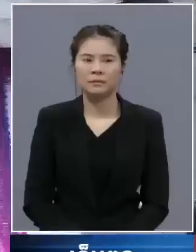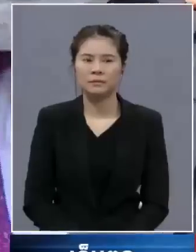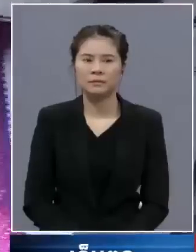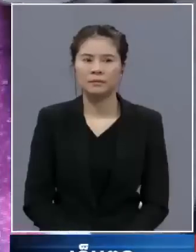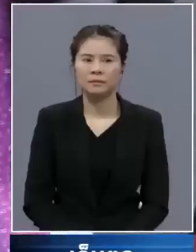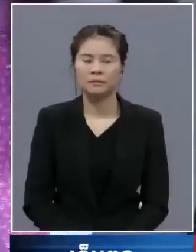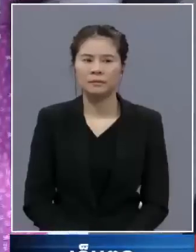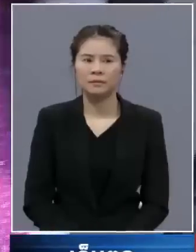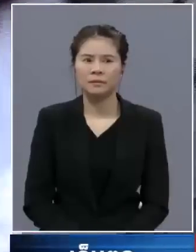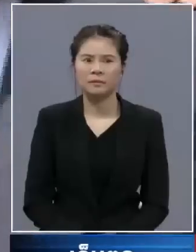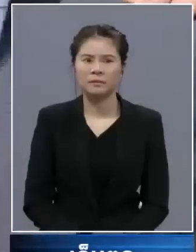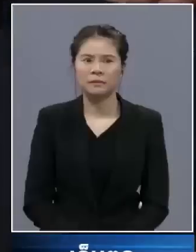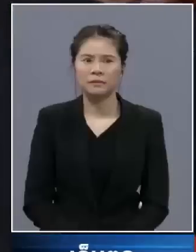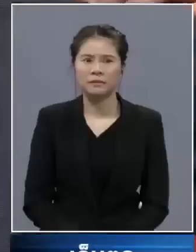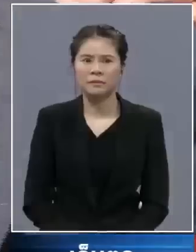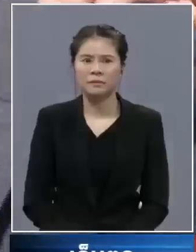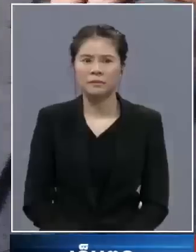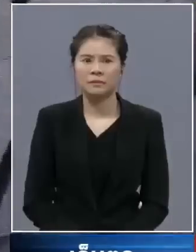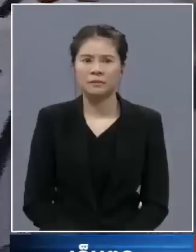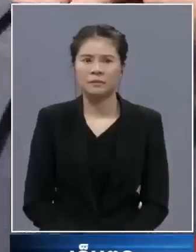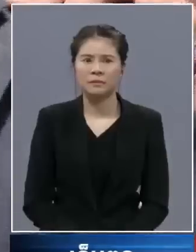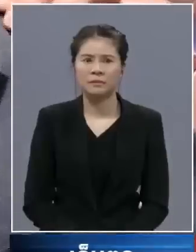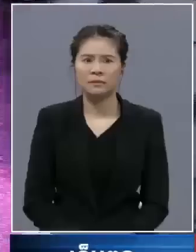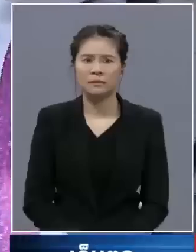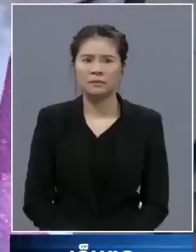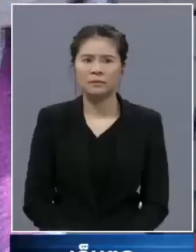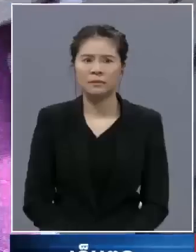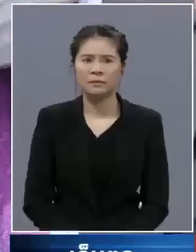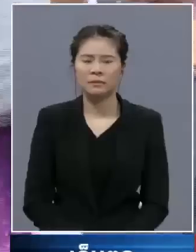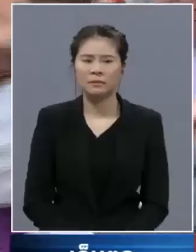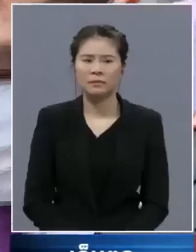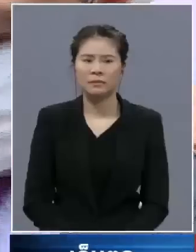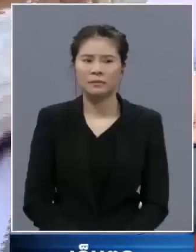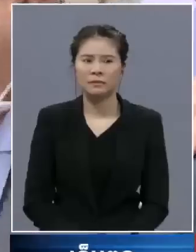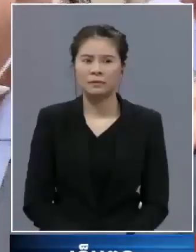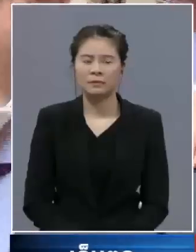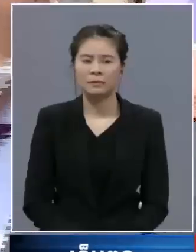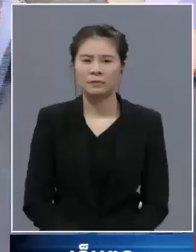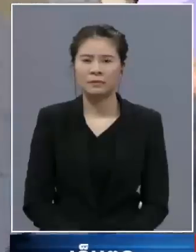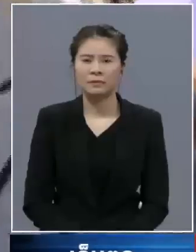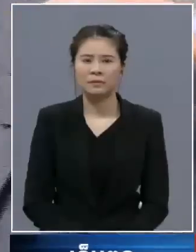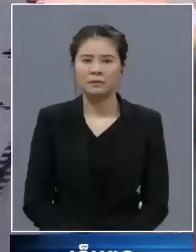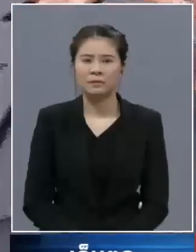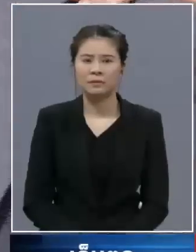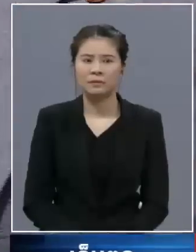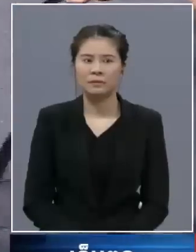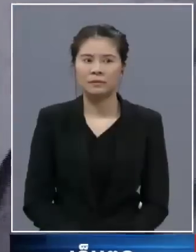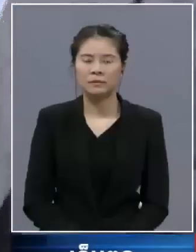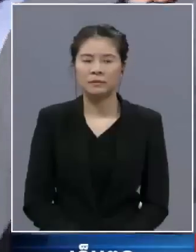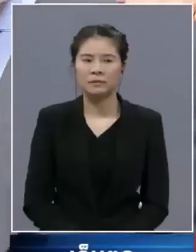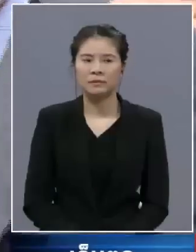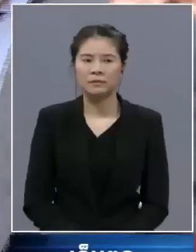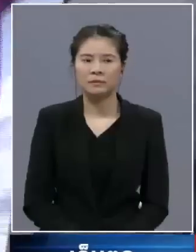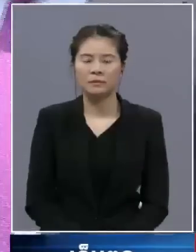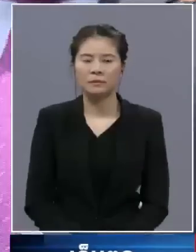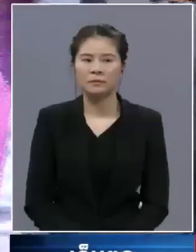อ้ยถามเยอะ ที่ท่านบอกว่าท่านจะลาออกเพื่อให ้โอ้โหท่านครับแล้วไอ้ข่าวที่บอกว่าจะไปยุบกับพรรคเพื่อไทยอะไรอย่างนี้ไม่